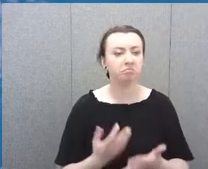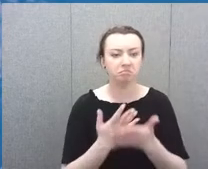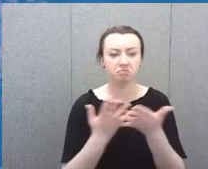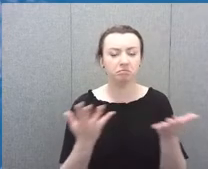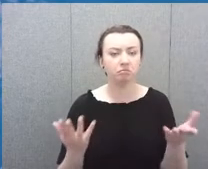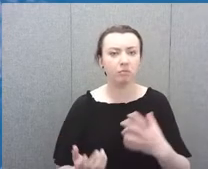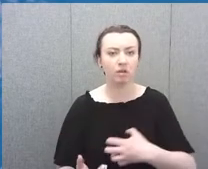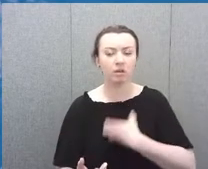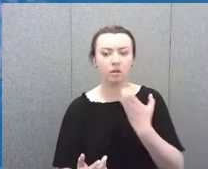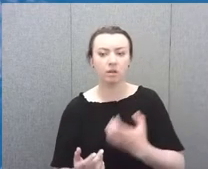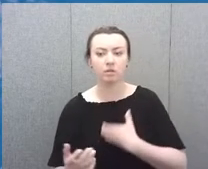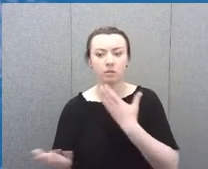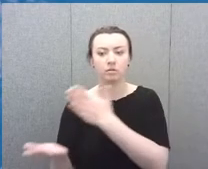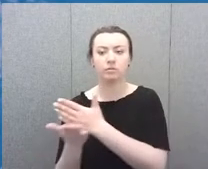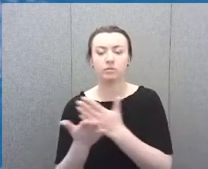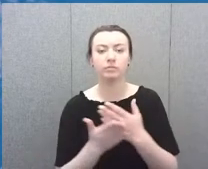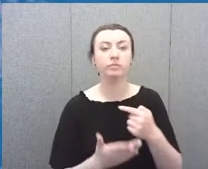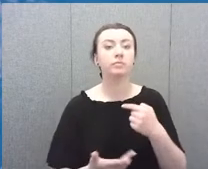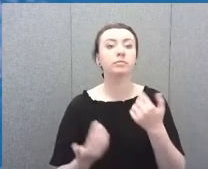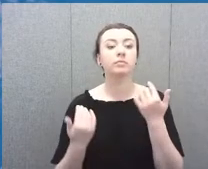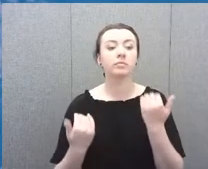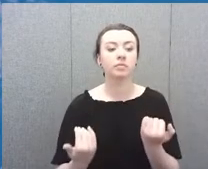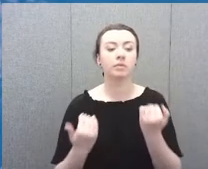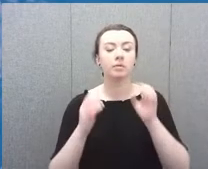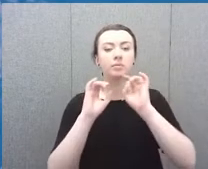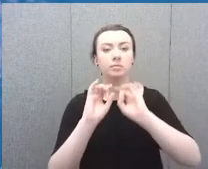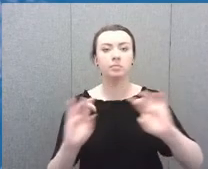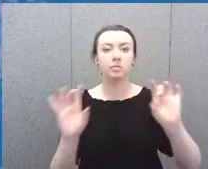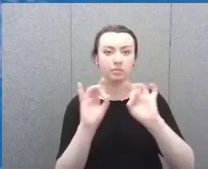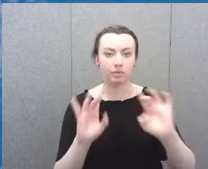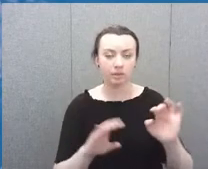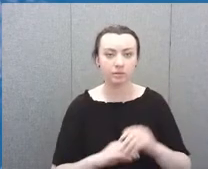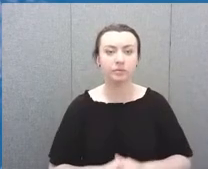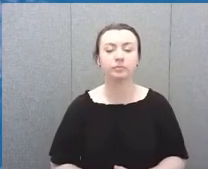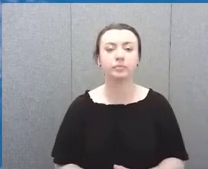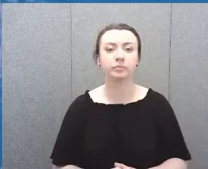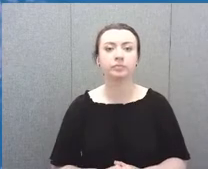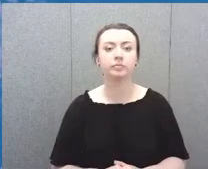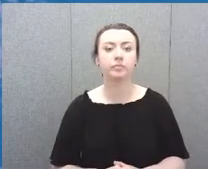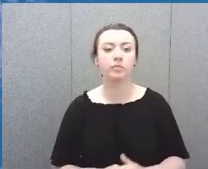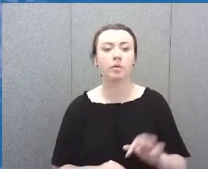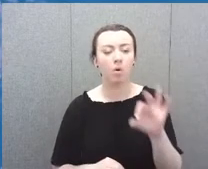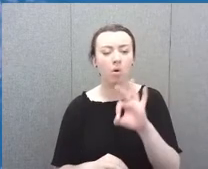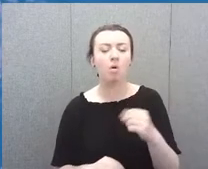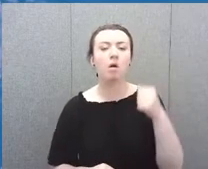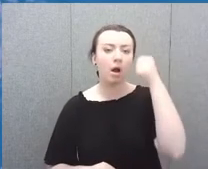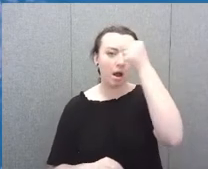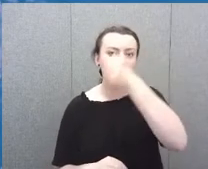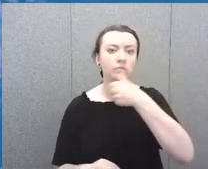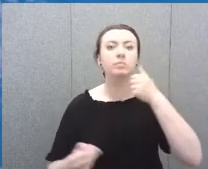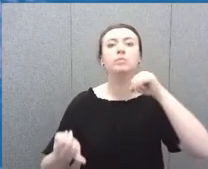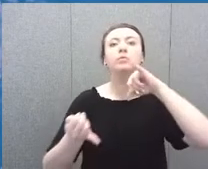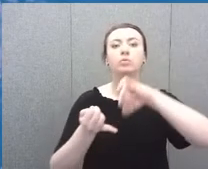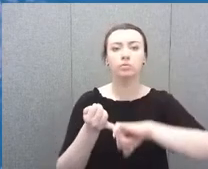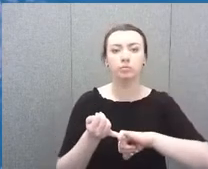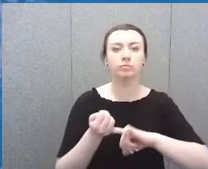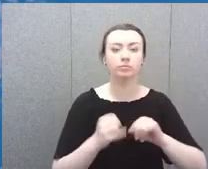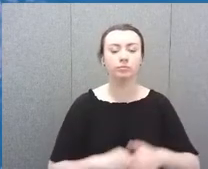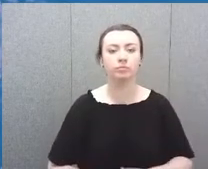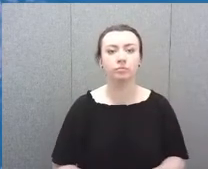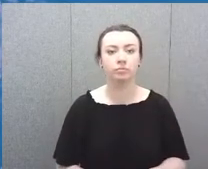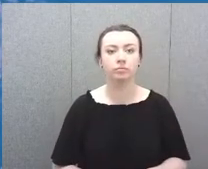активно. Я расскажу несколько персональных историй для того, чтобы